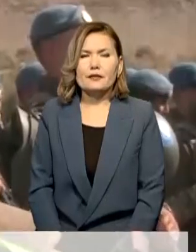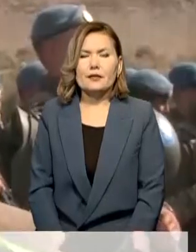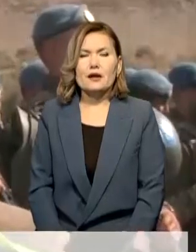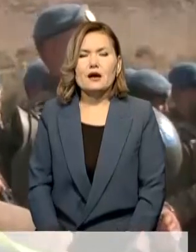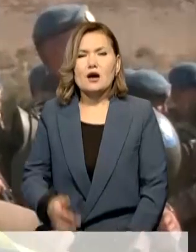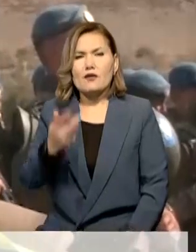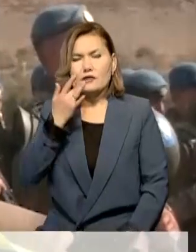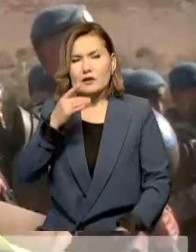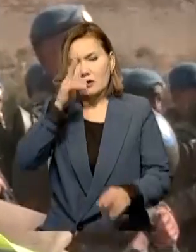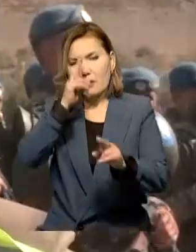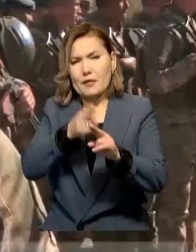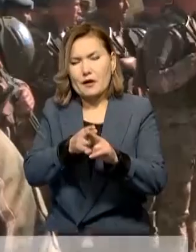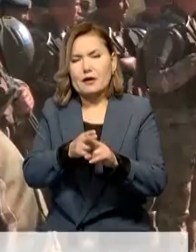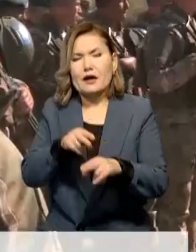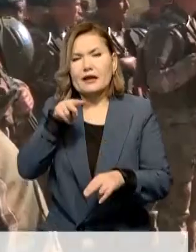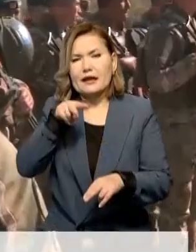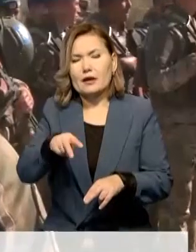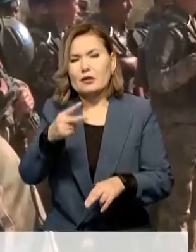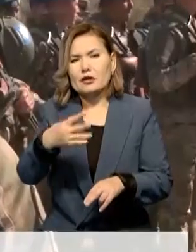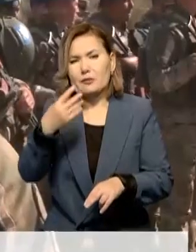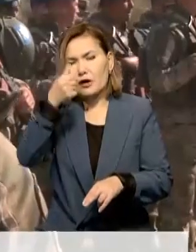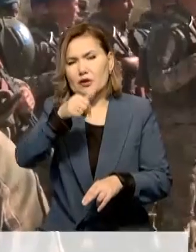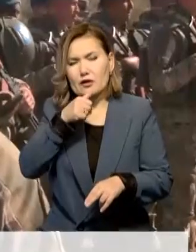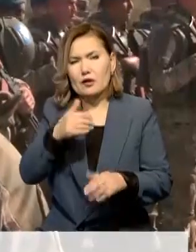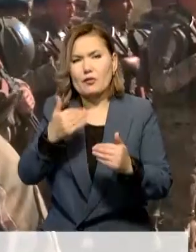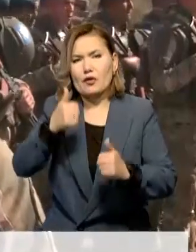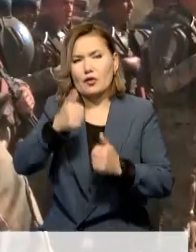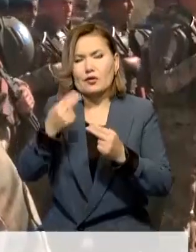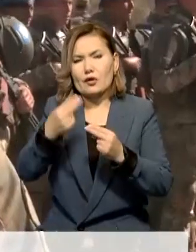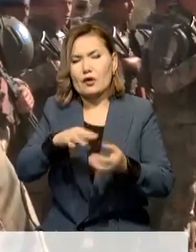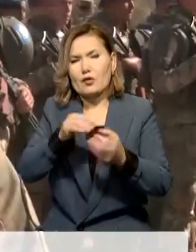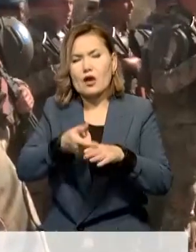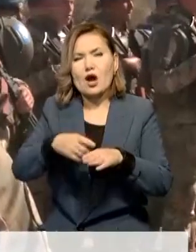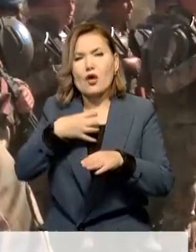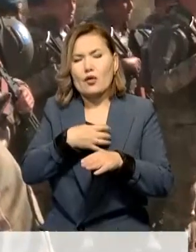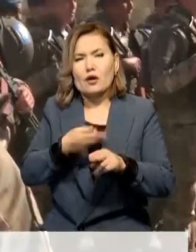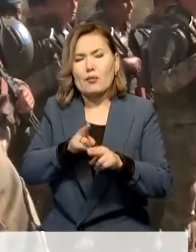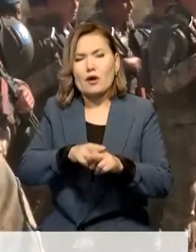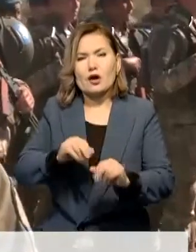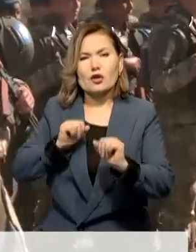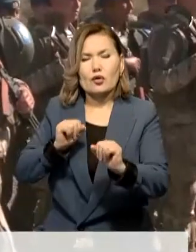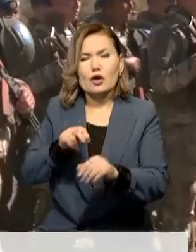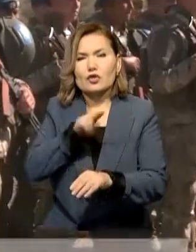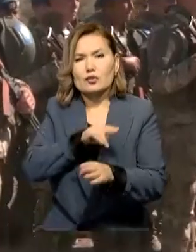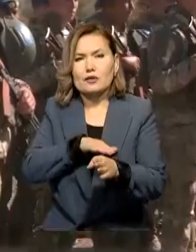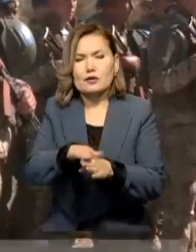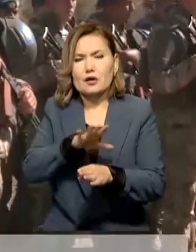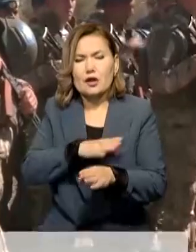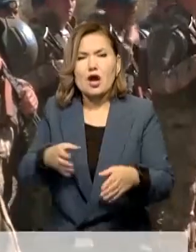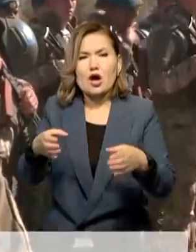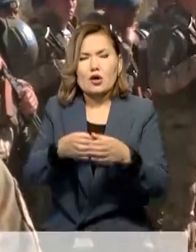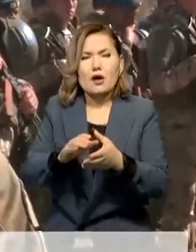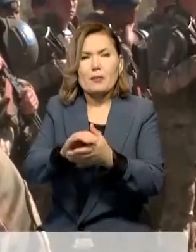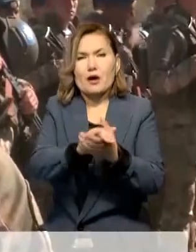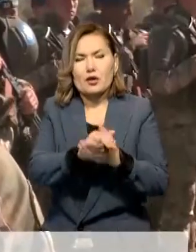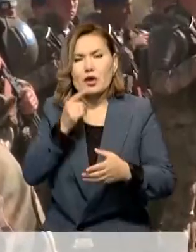Мызғымас бауырластық 2024 оқу-жаттығуы бүгін өз мәресіне жетті. Аса маңызды нысандарды қорғау жұмыстары пысықталды. Ұжымдық